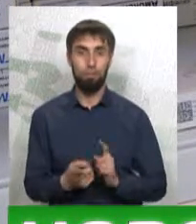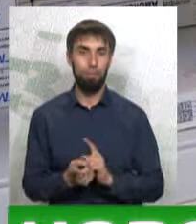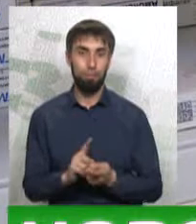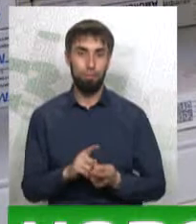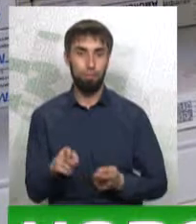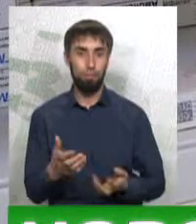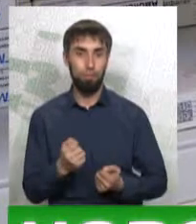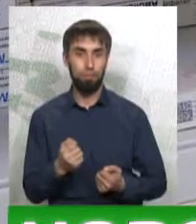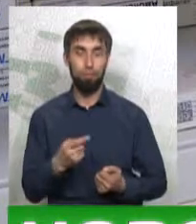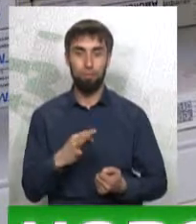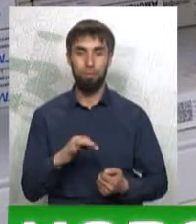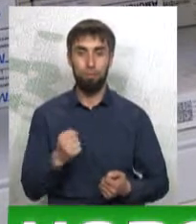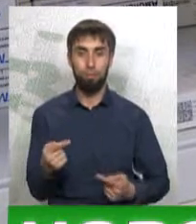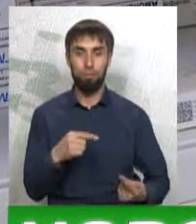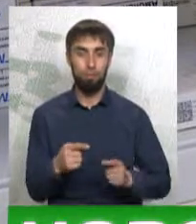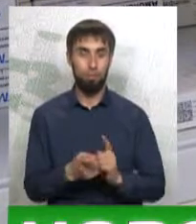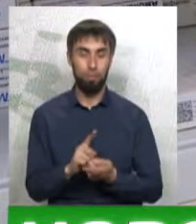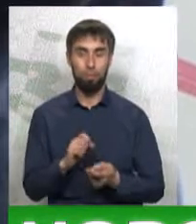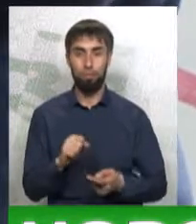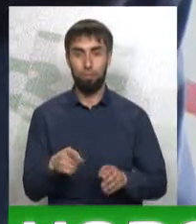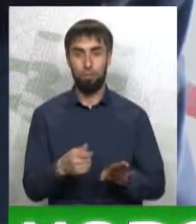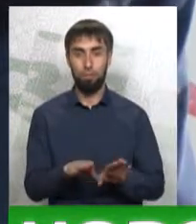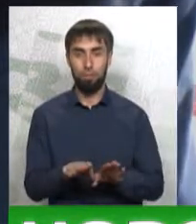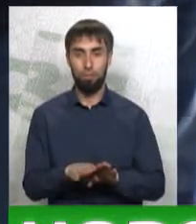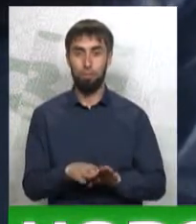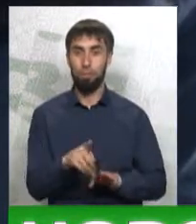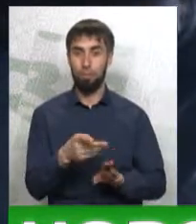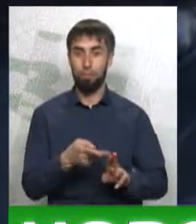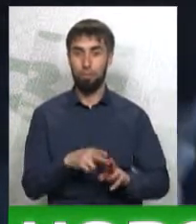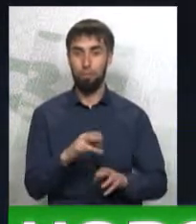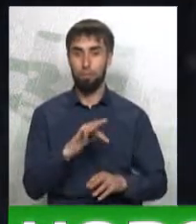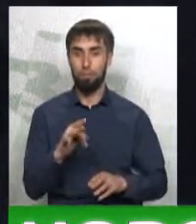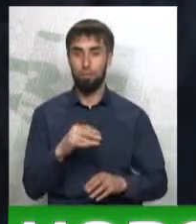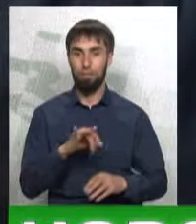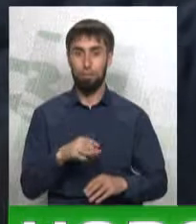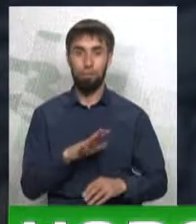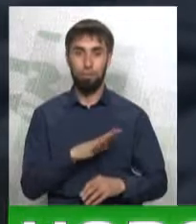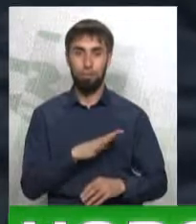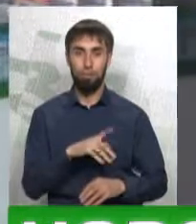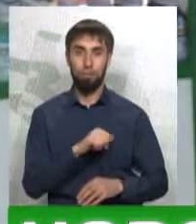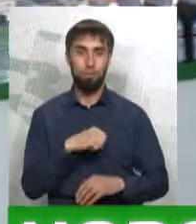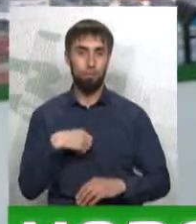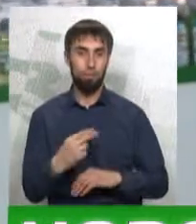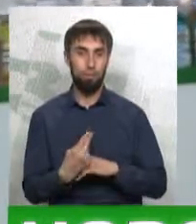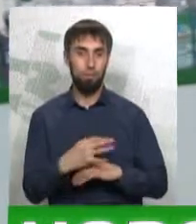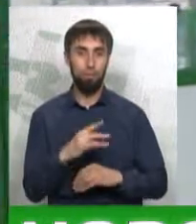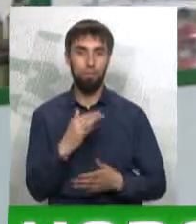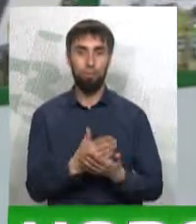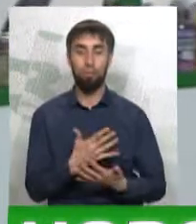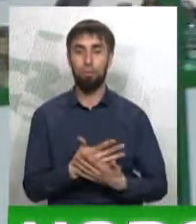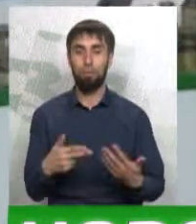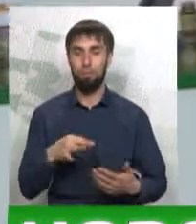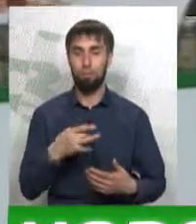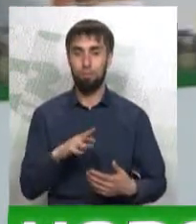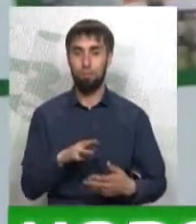заменители брать. Они друг друга заменяют, это аналоги. Это типичный набор препаратов у приверженцев самолечения. Все они имеют разные